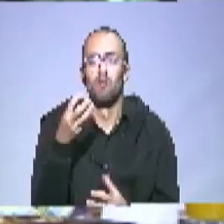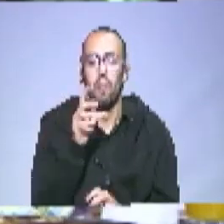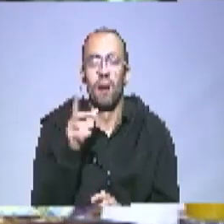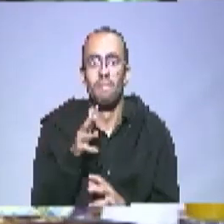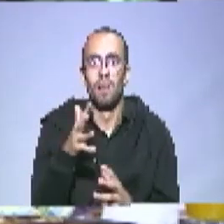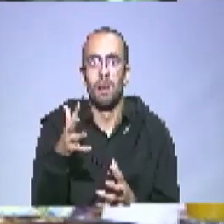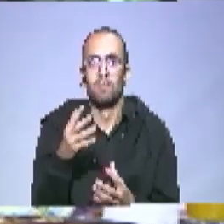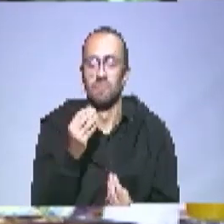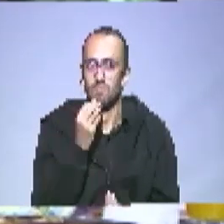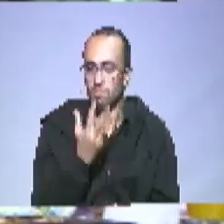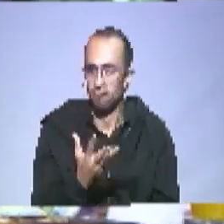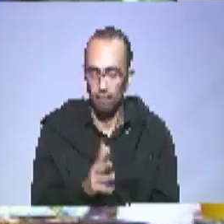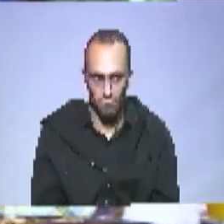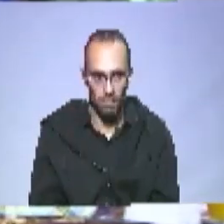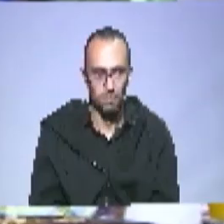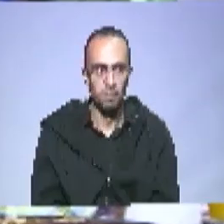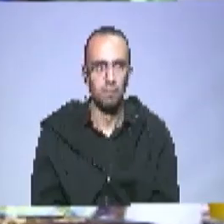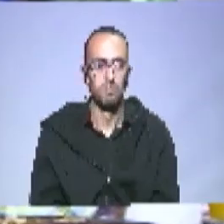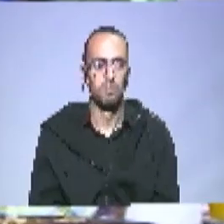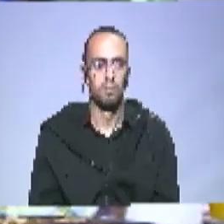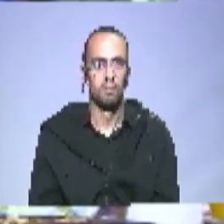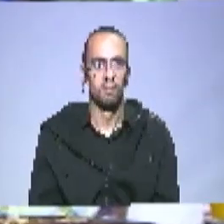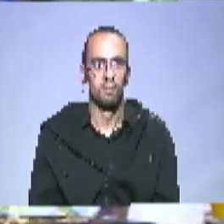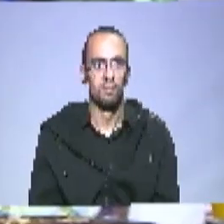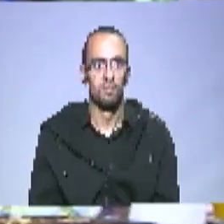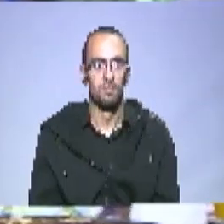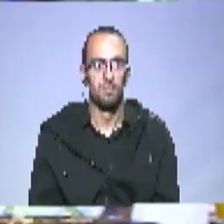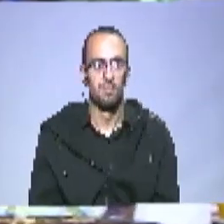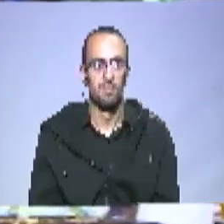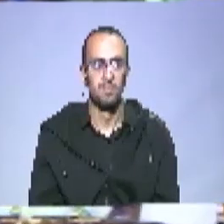جدا، طعمها هايل خالص. انا عايز